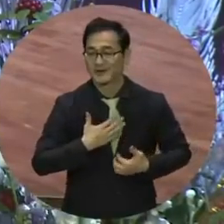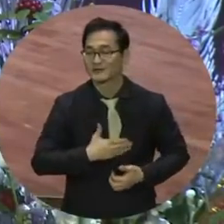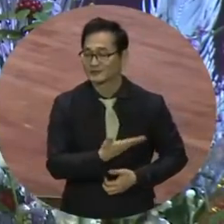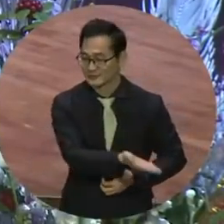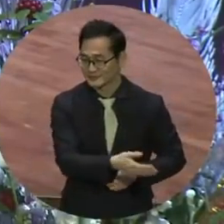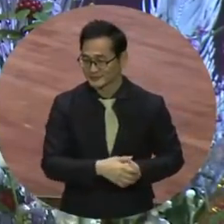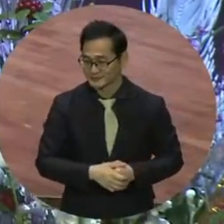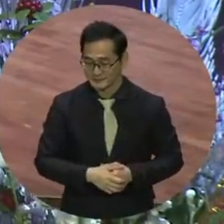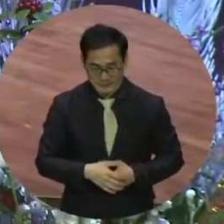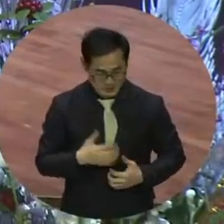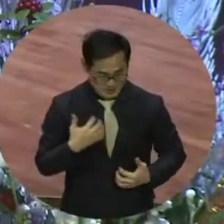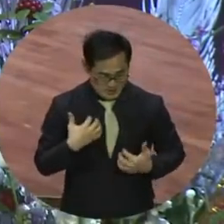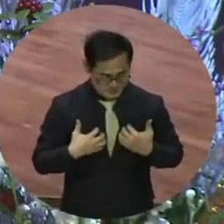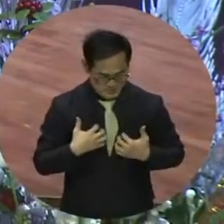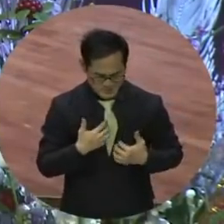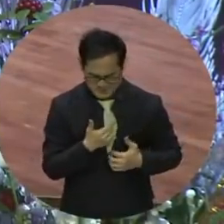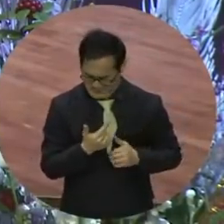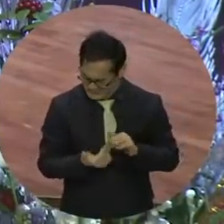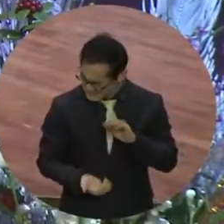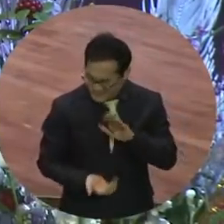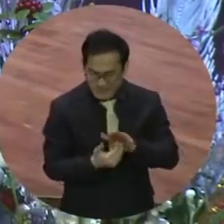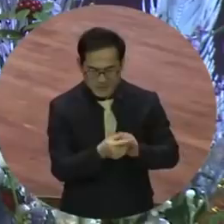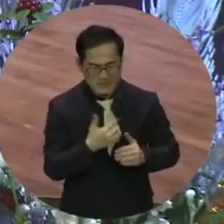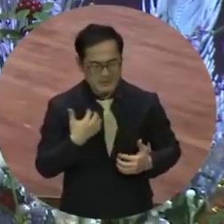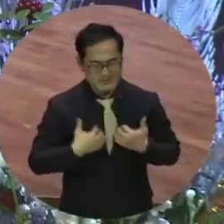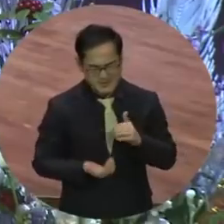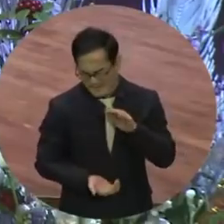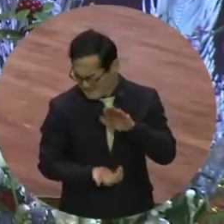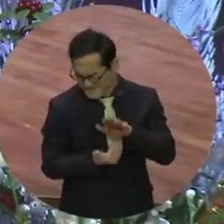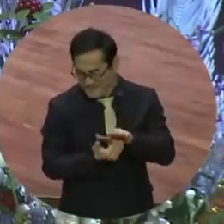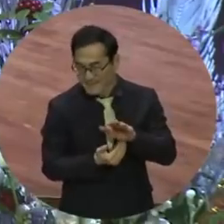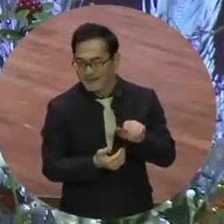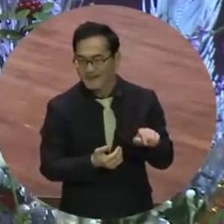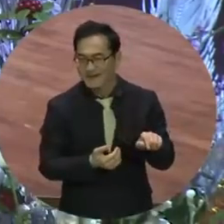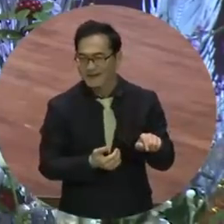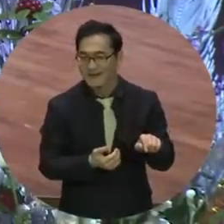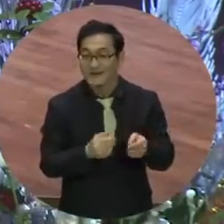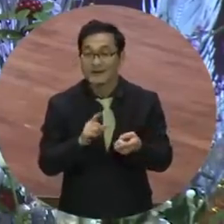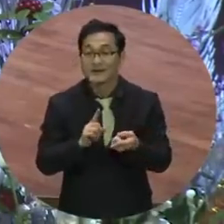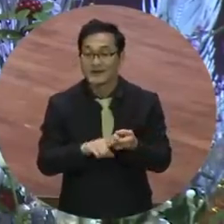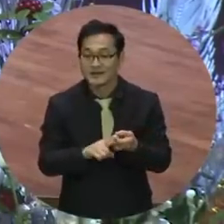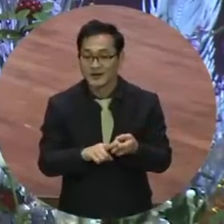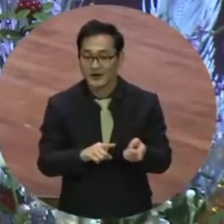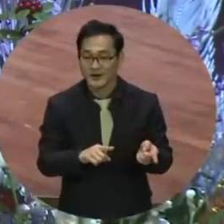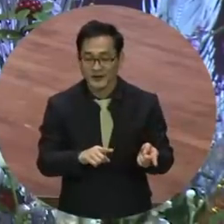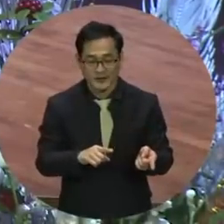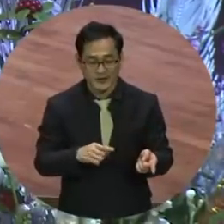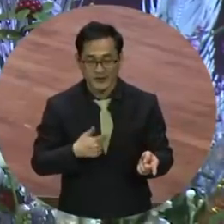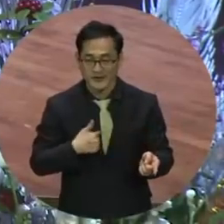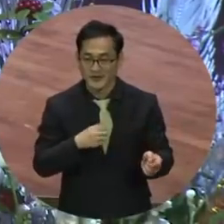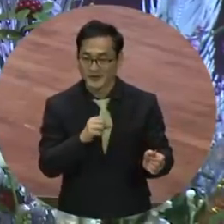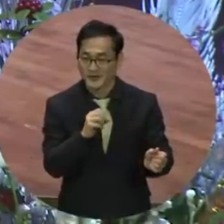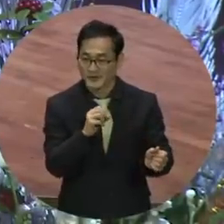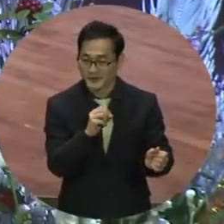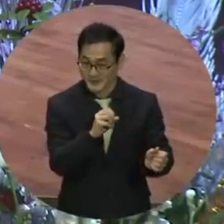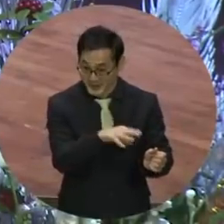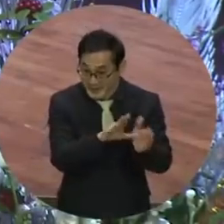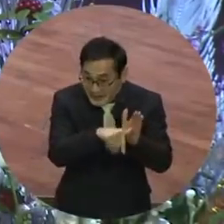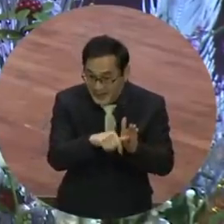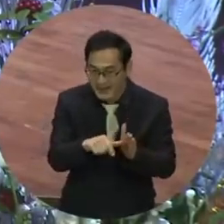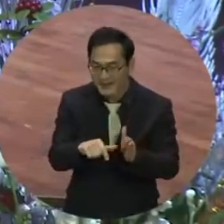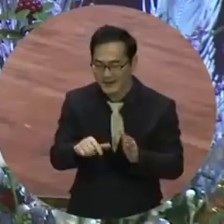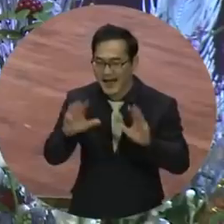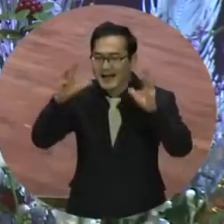얼마나 큰 것인지 예수님은 해산하는 이 산모를 예를 들어서 이